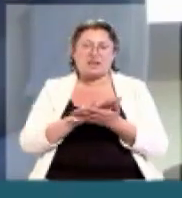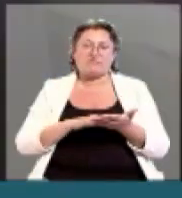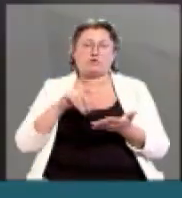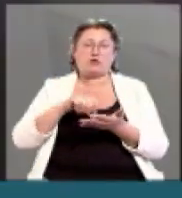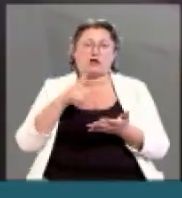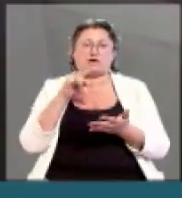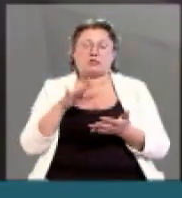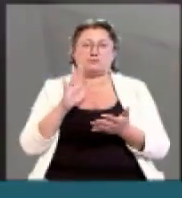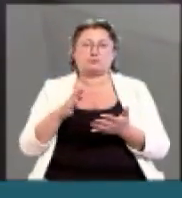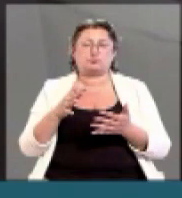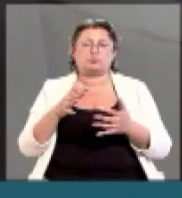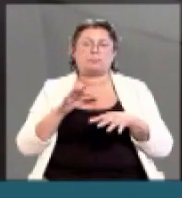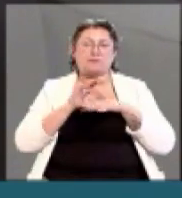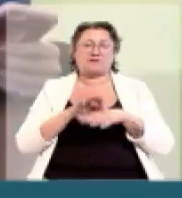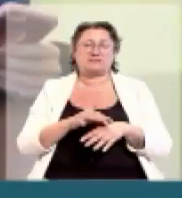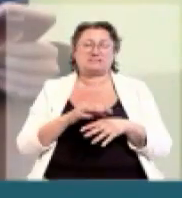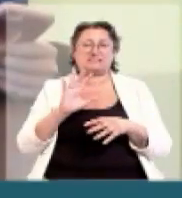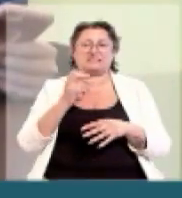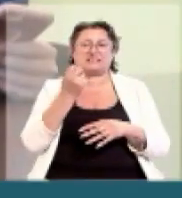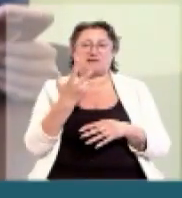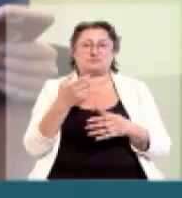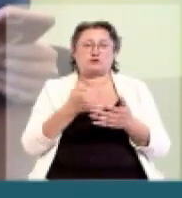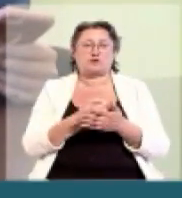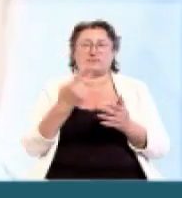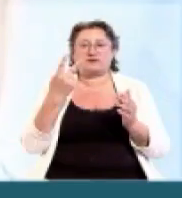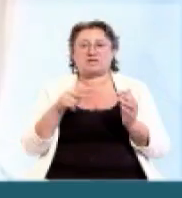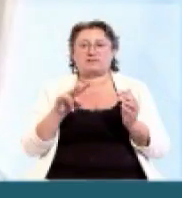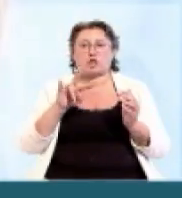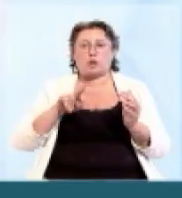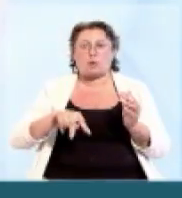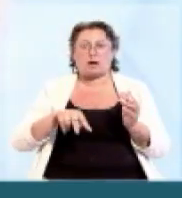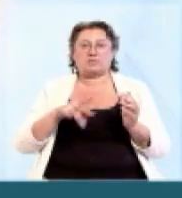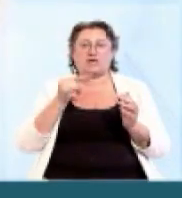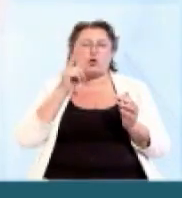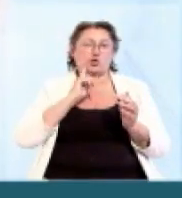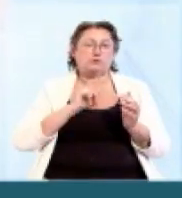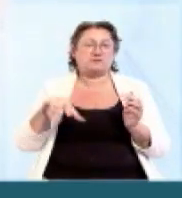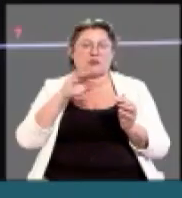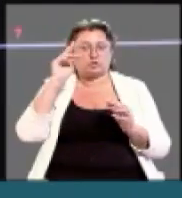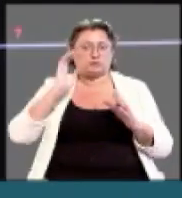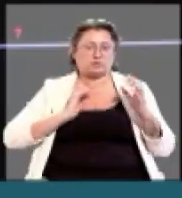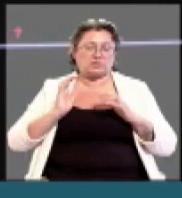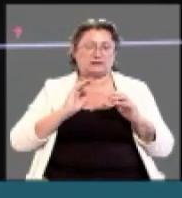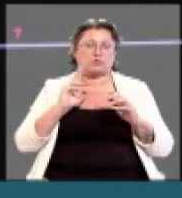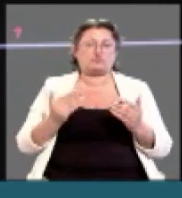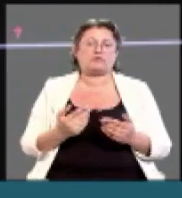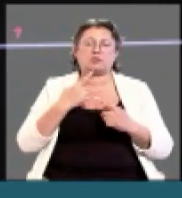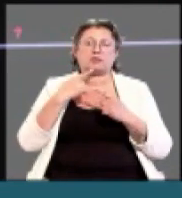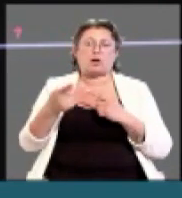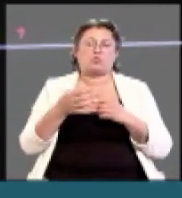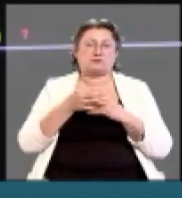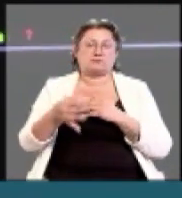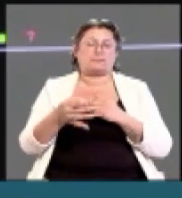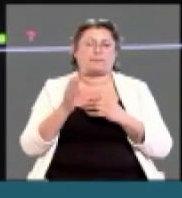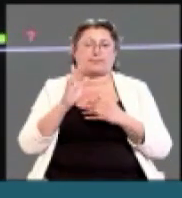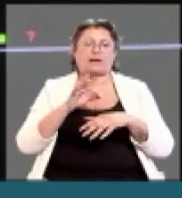конкурсе грантов будет осуществляться с 13 по 20 июля. Для удобства абитуриентов, проживающих в отдаленных